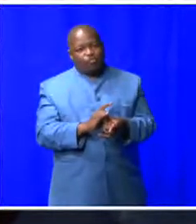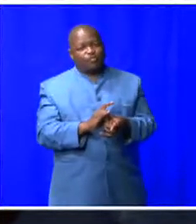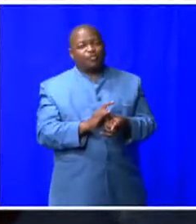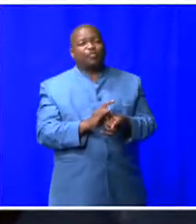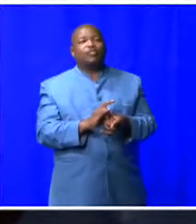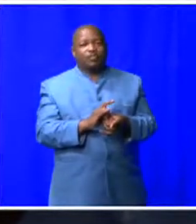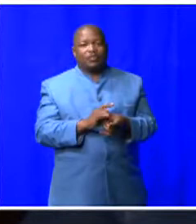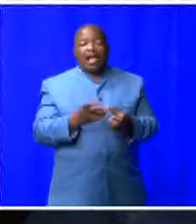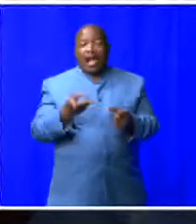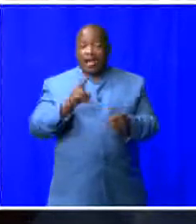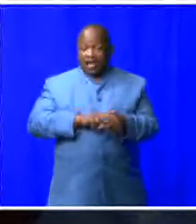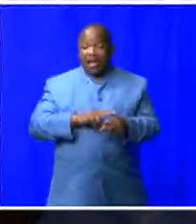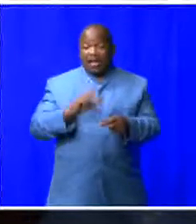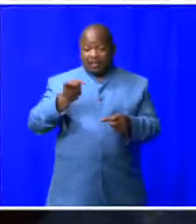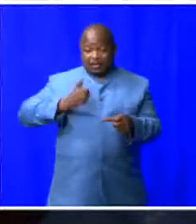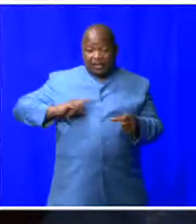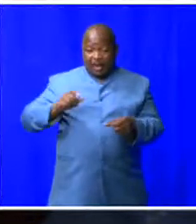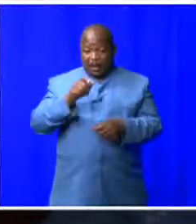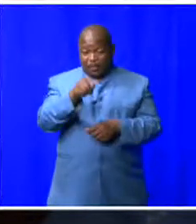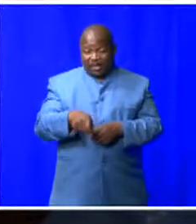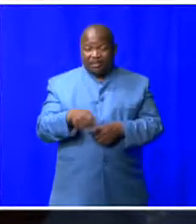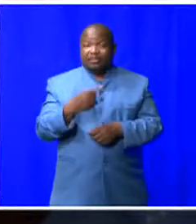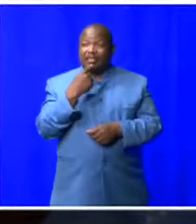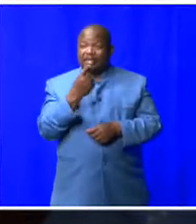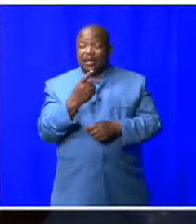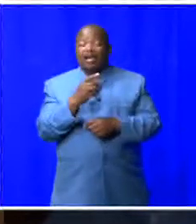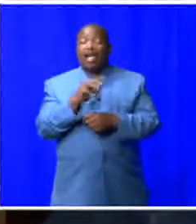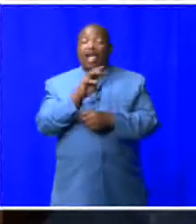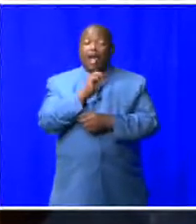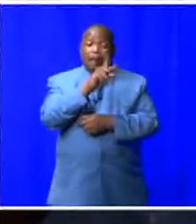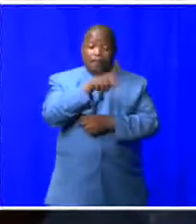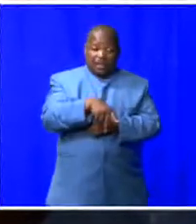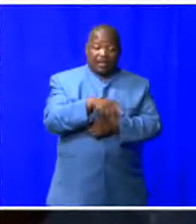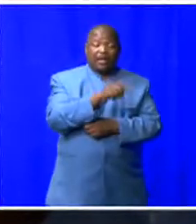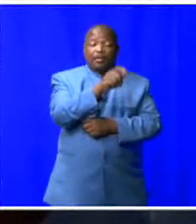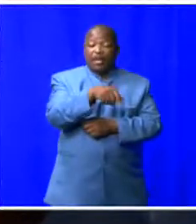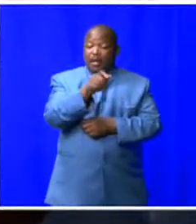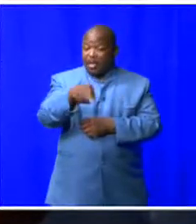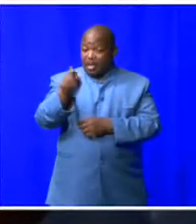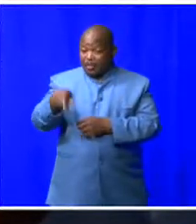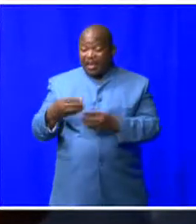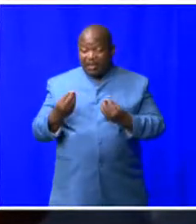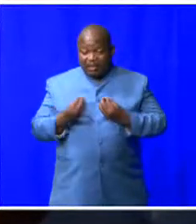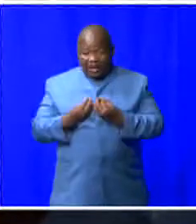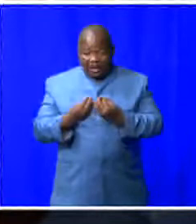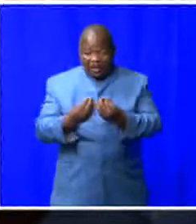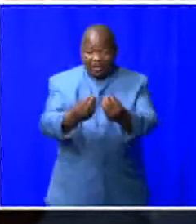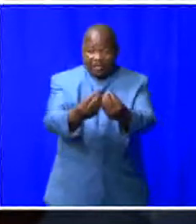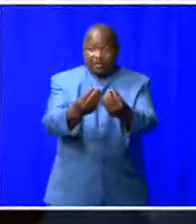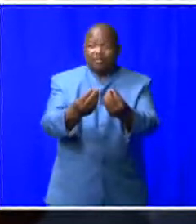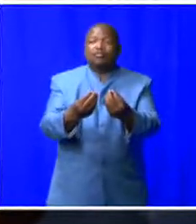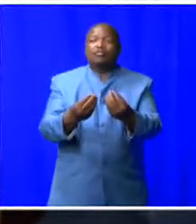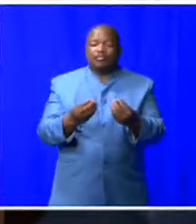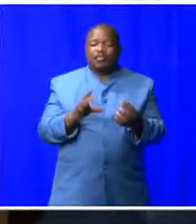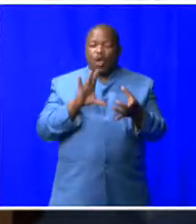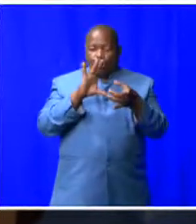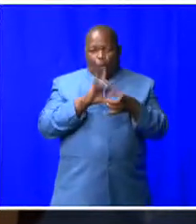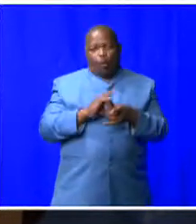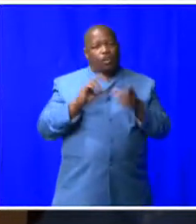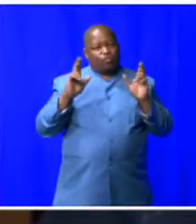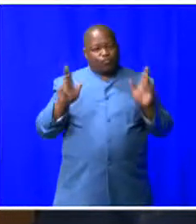noma emakhetfa aso sigaba selilunga lephalamende abona wona ukuthi ngcono ayohlalela